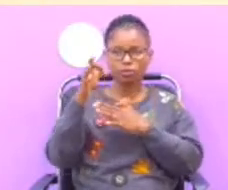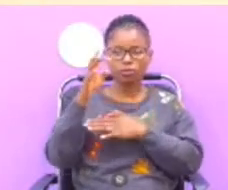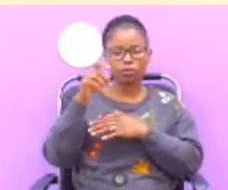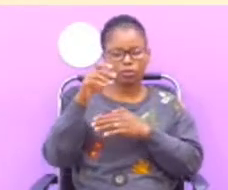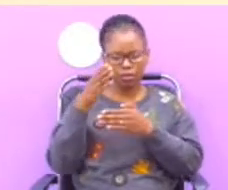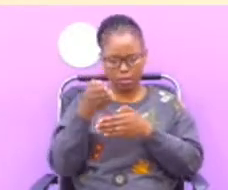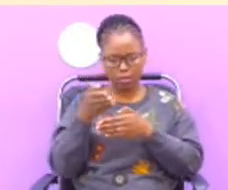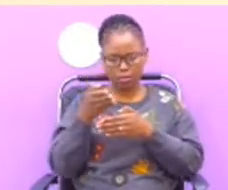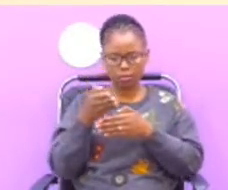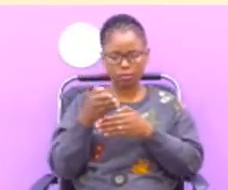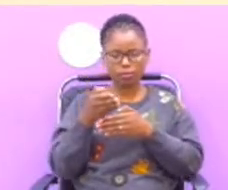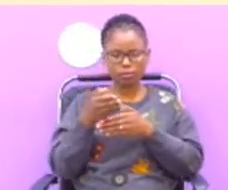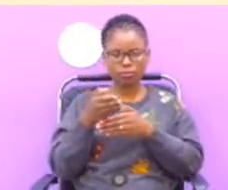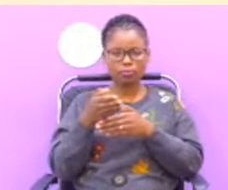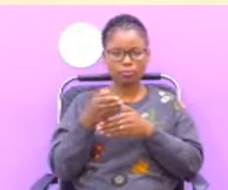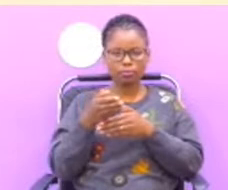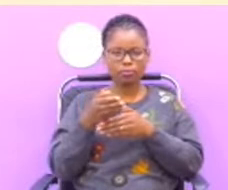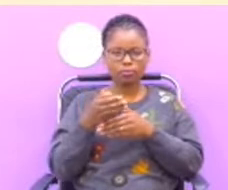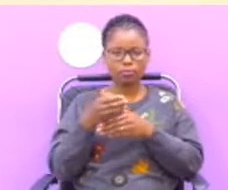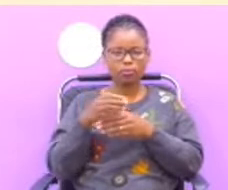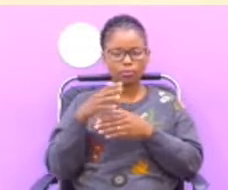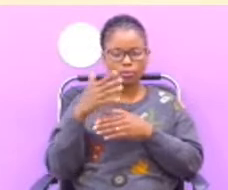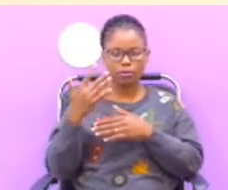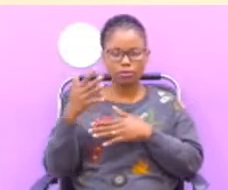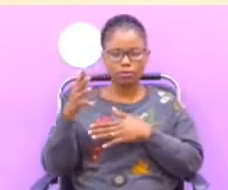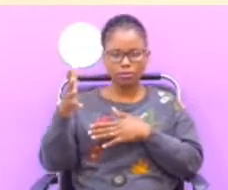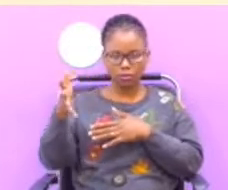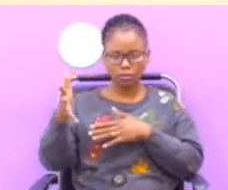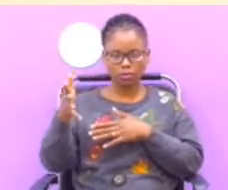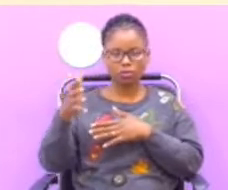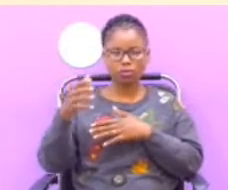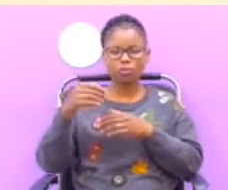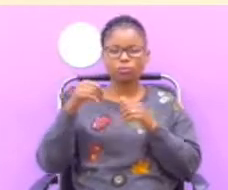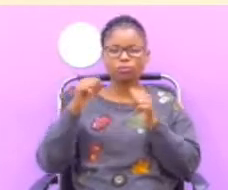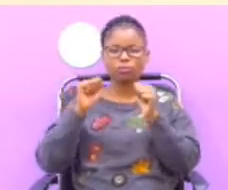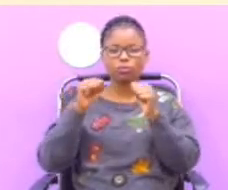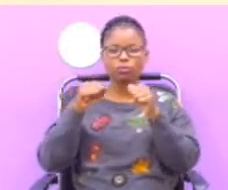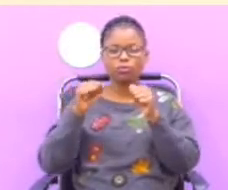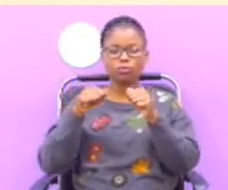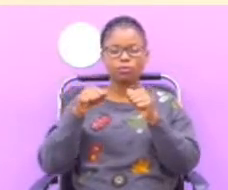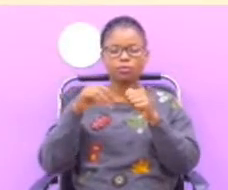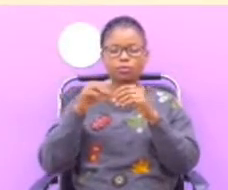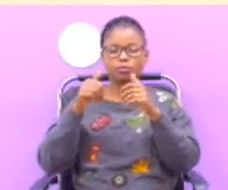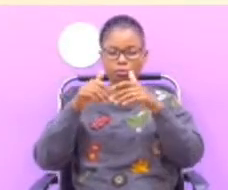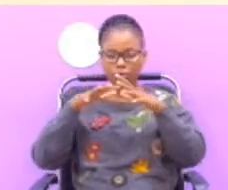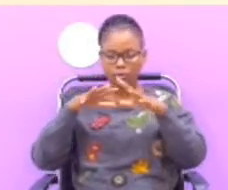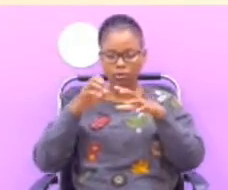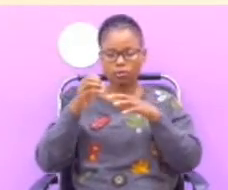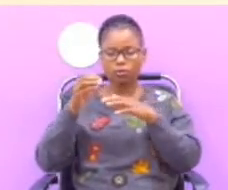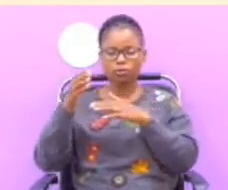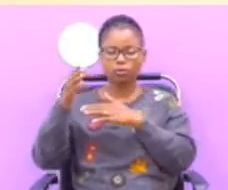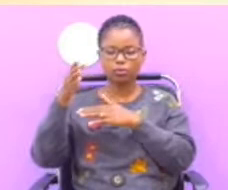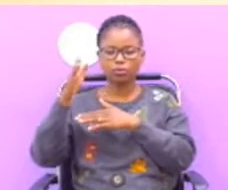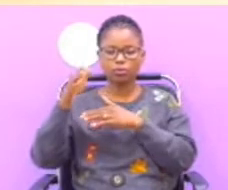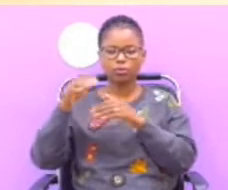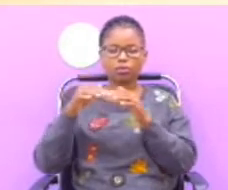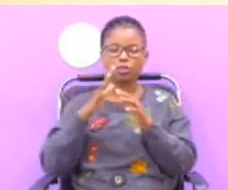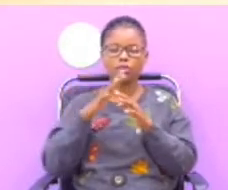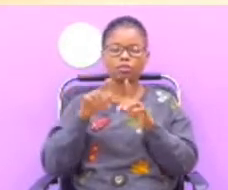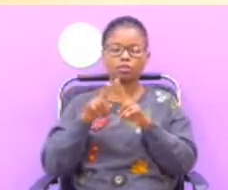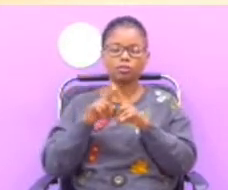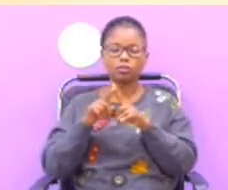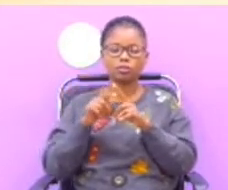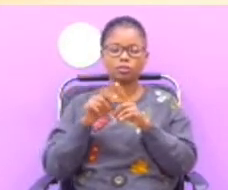gai. Uwako kwa gai kulea kulea kueleka gira, na kulea kulea ukinya gira, nikira adhimo na otugi wa gai, na ogiteli wa